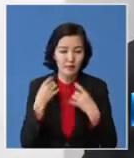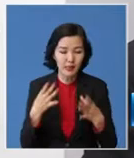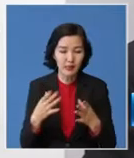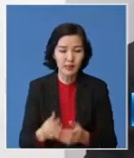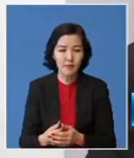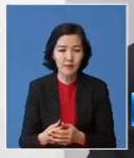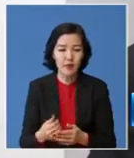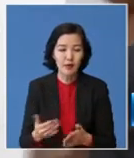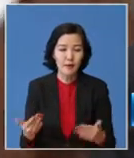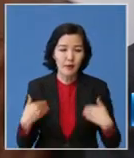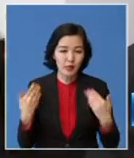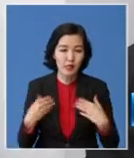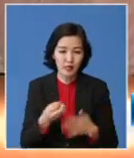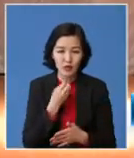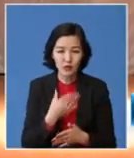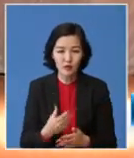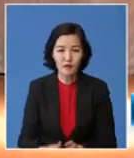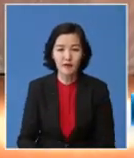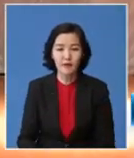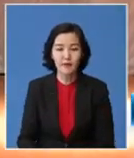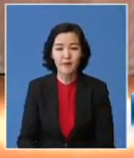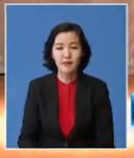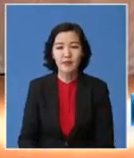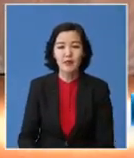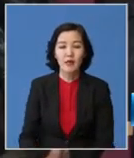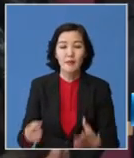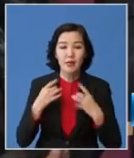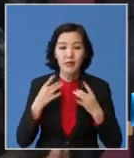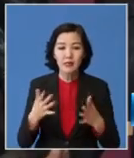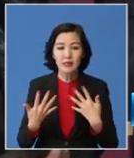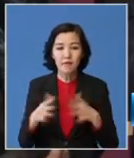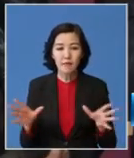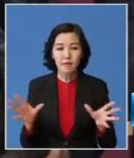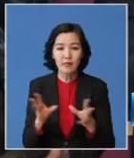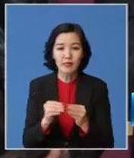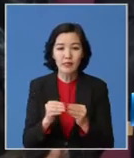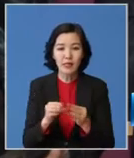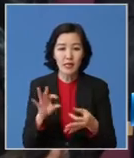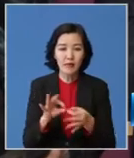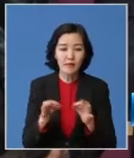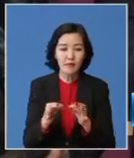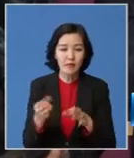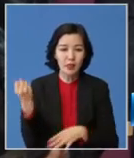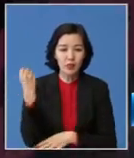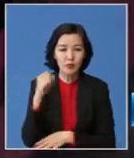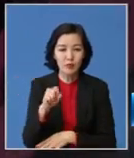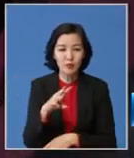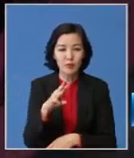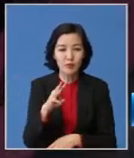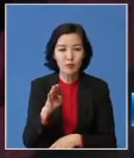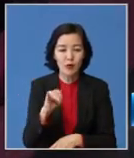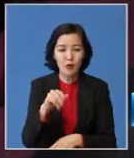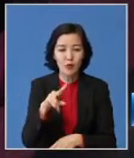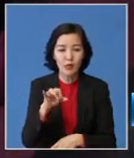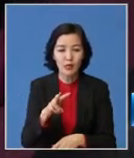праздником и пожелать всего хорошего. Отметить всеобщую радость вместе с сельчанами приехал и олимпийский призер Атланты Маулен Мамыров. Для